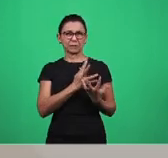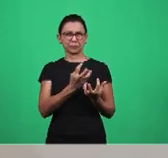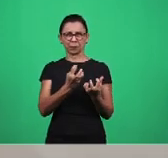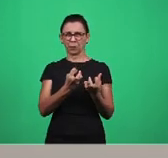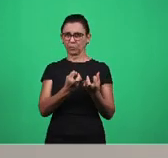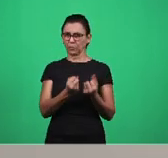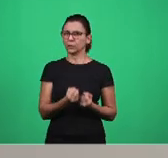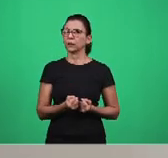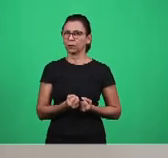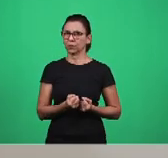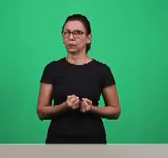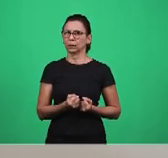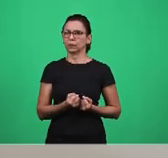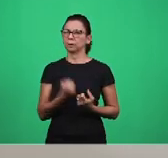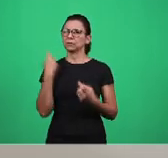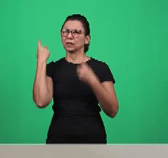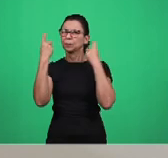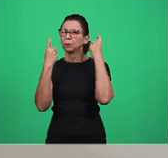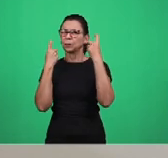Saint-Esprit.